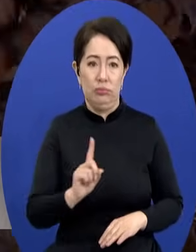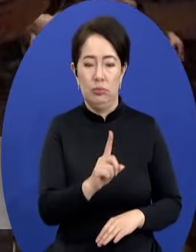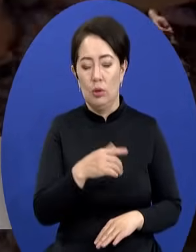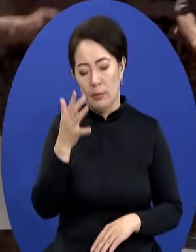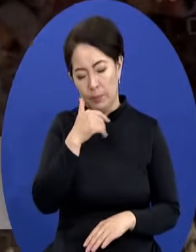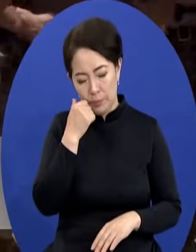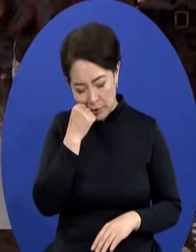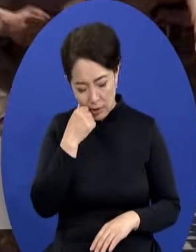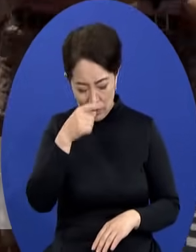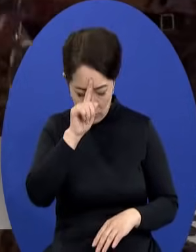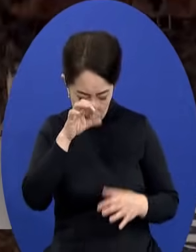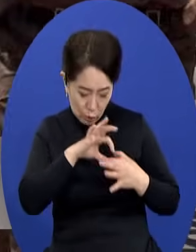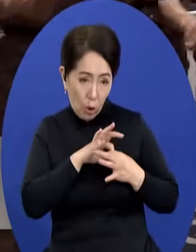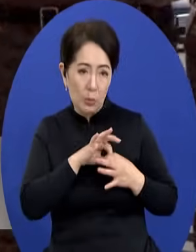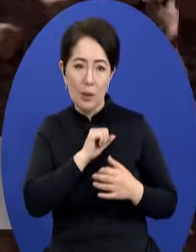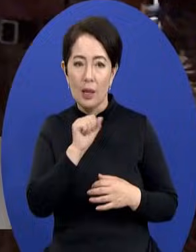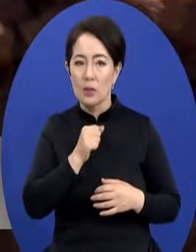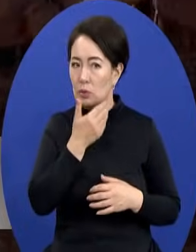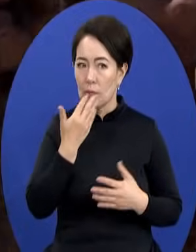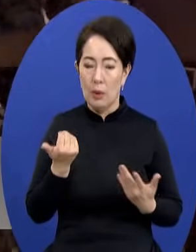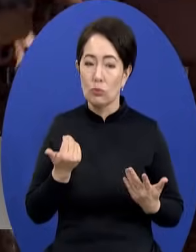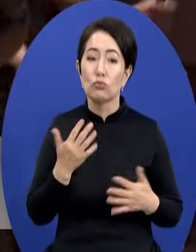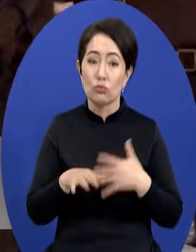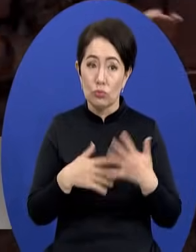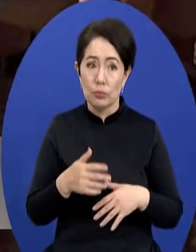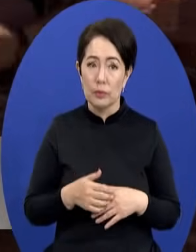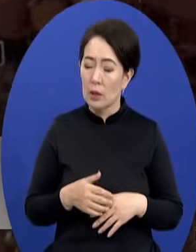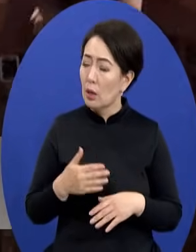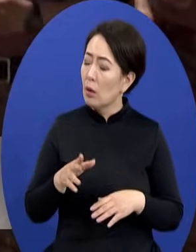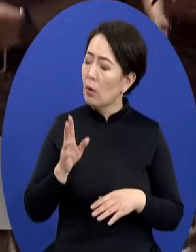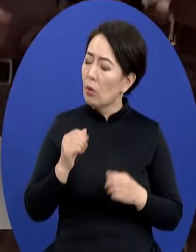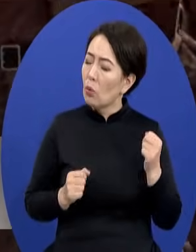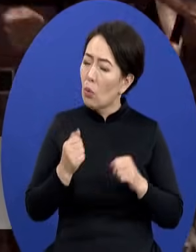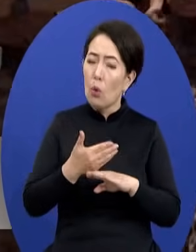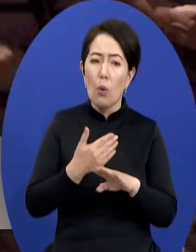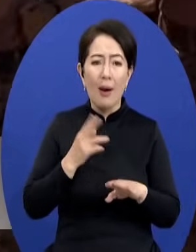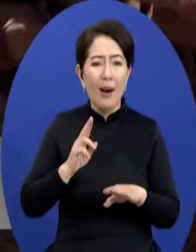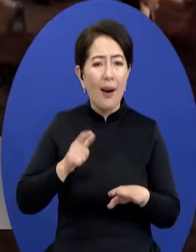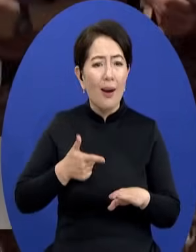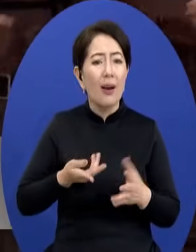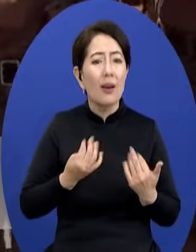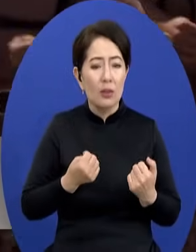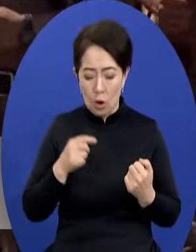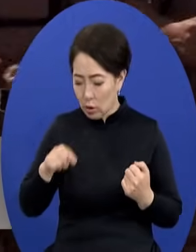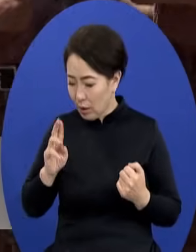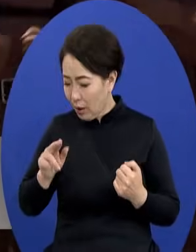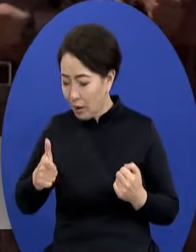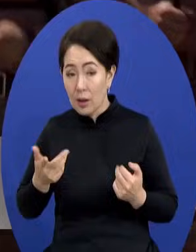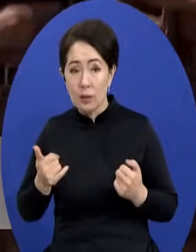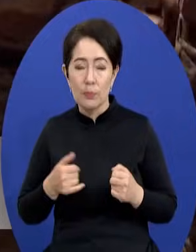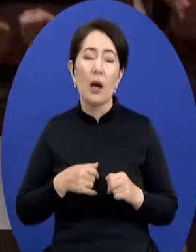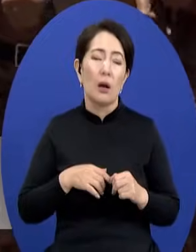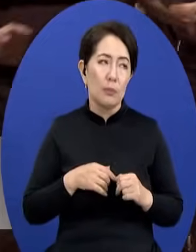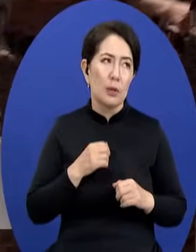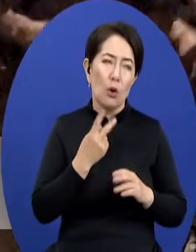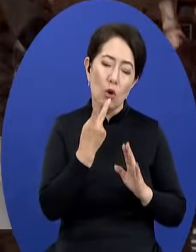би ирээдүйд одоо асуудал гарсангүй. Гүүхэс өмнө хэдэн килограмм байсан? Одоо ямар жинтэй байна? За, би 2 сарын сүүлээс